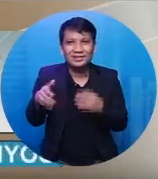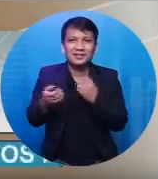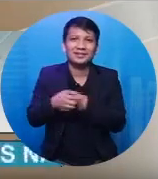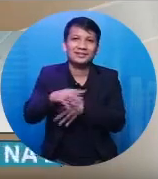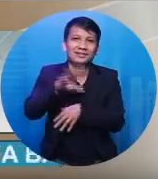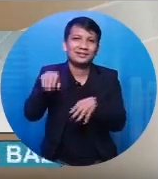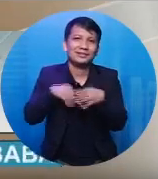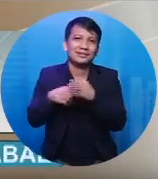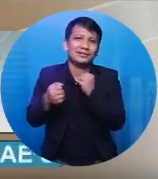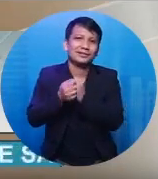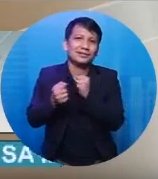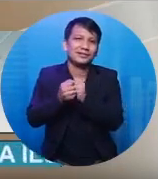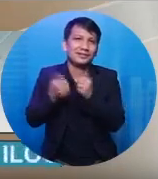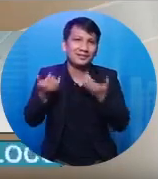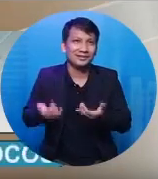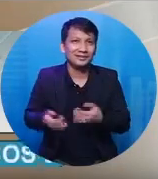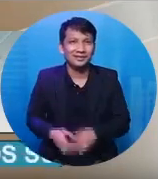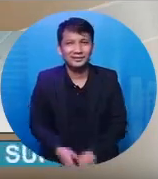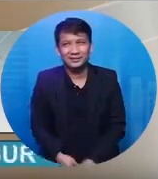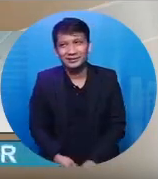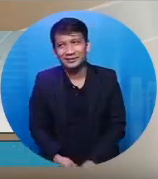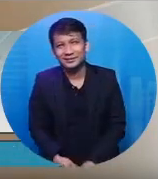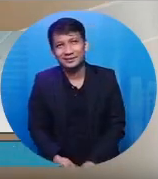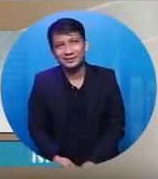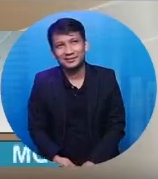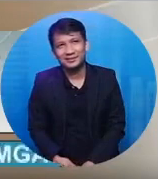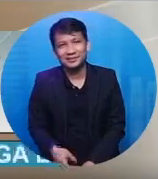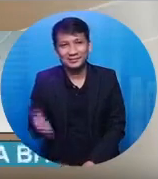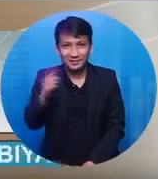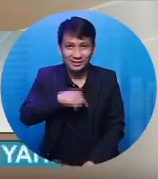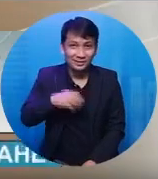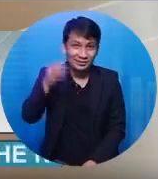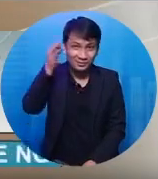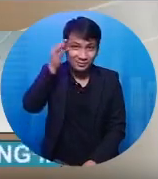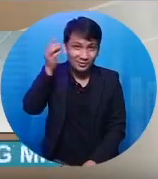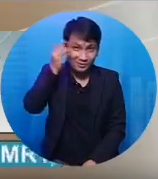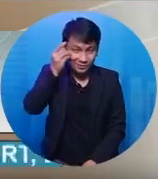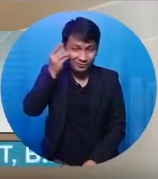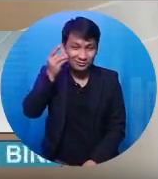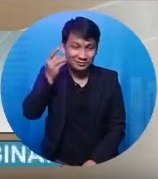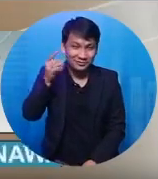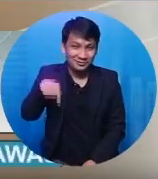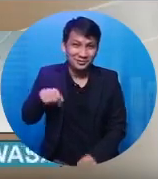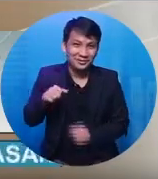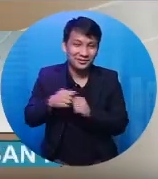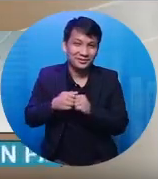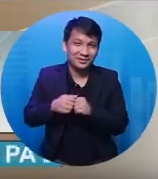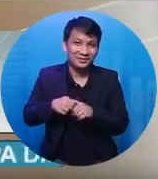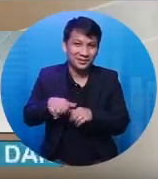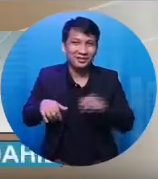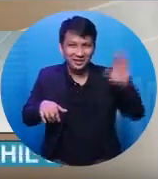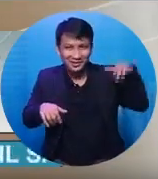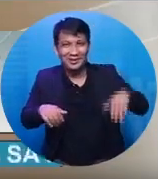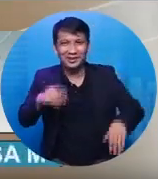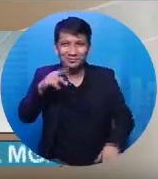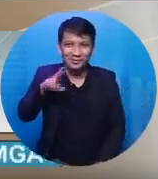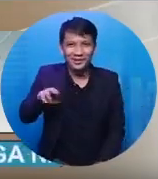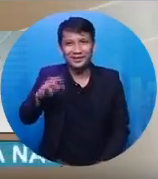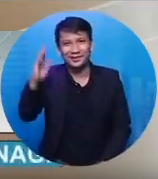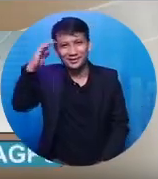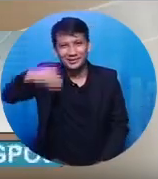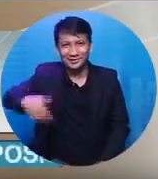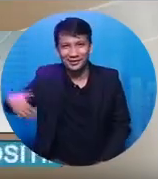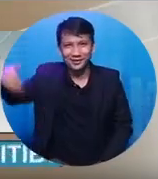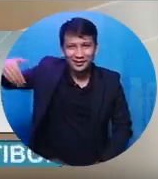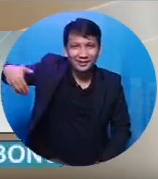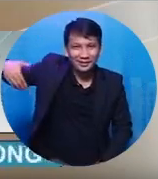Mabuti, tama. Kumbaga si Pereyong at saka si Dagol, eh pare-pare lang tawagan yung dalawa. Tatlo,